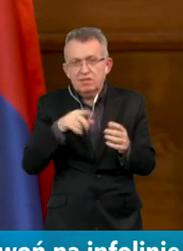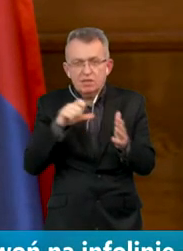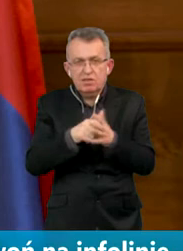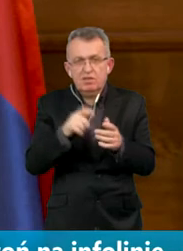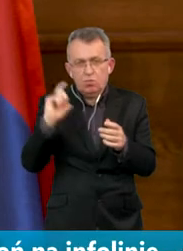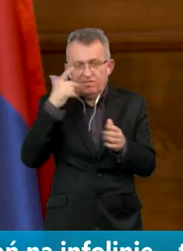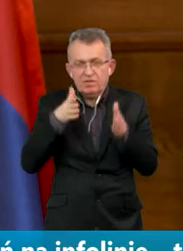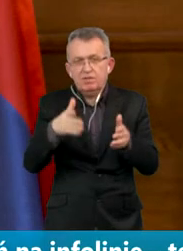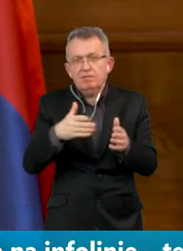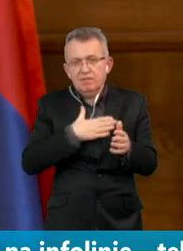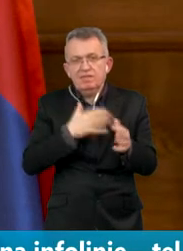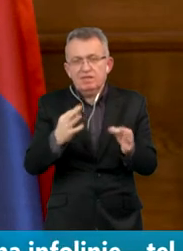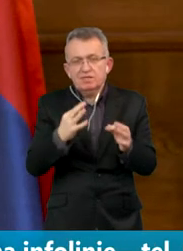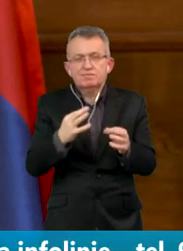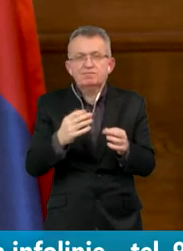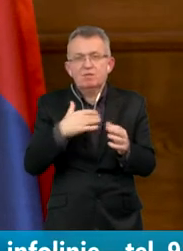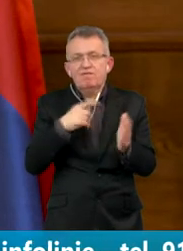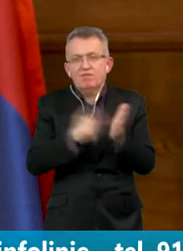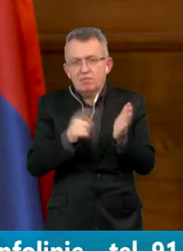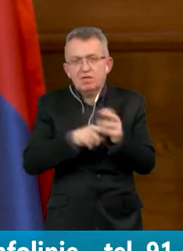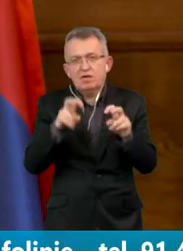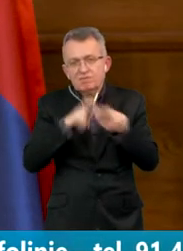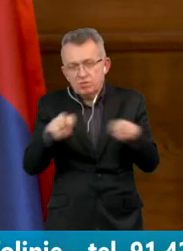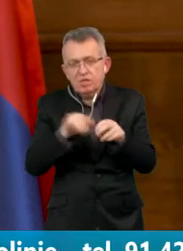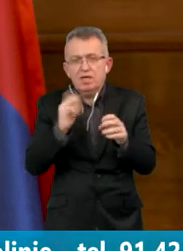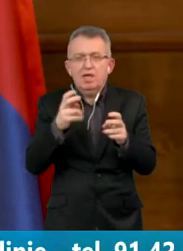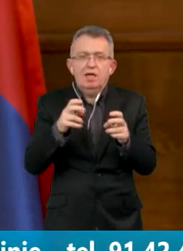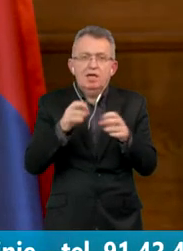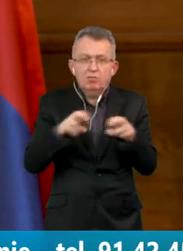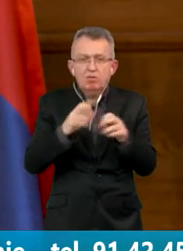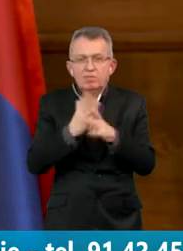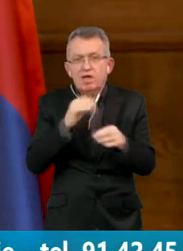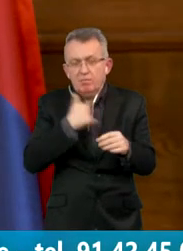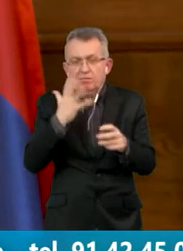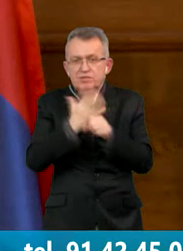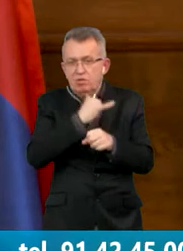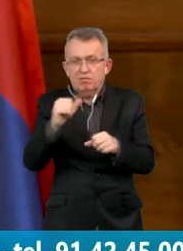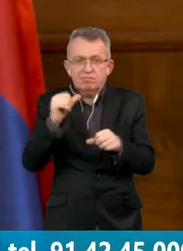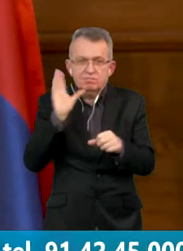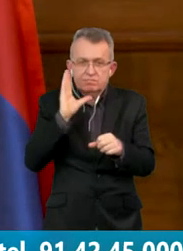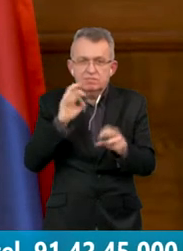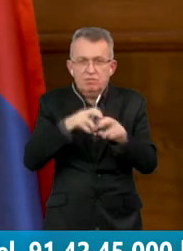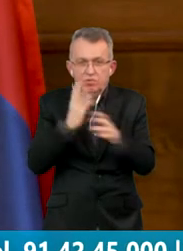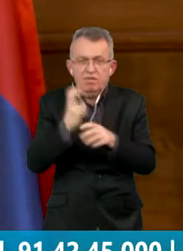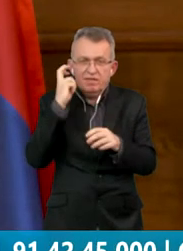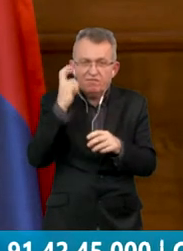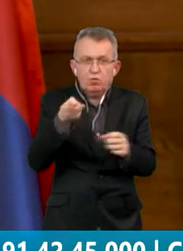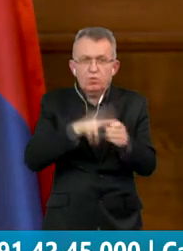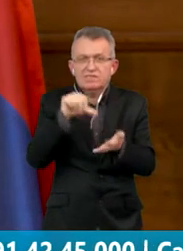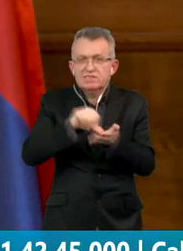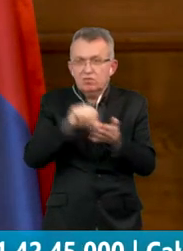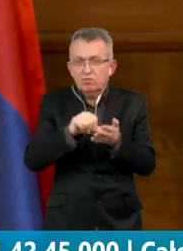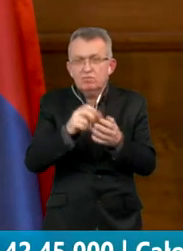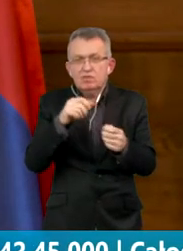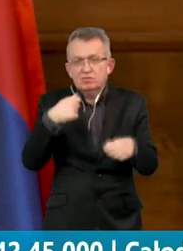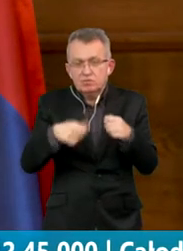szlakach komunikacyjnych, które wymagają przebudowy, remontu, tak aby przez kolejne 50 lat mogły służyć tramwajom, które w centrum Szczecina i na